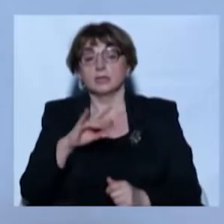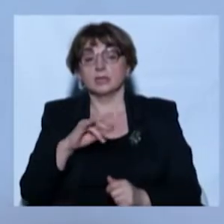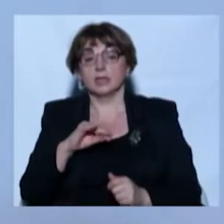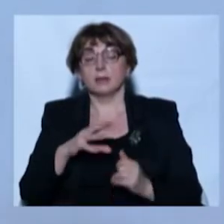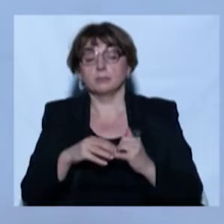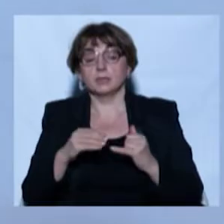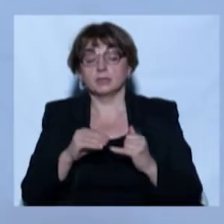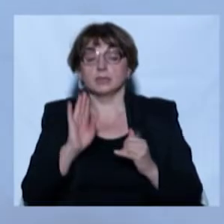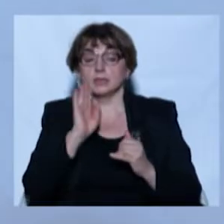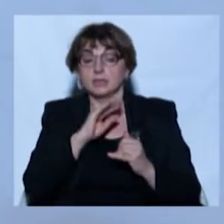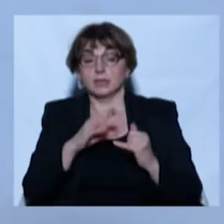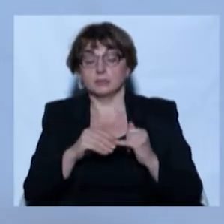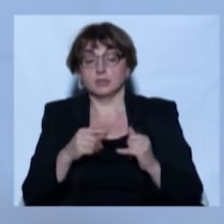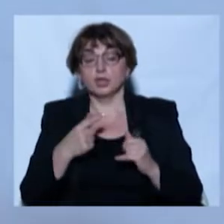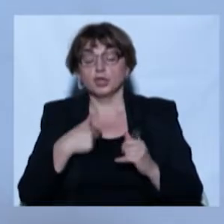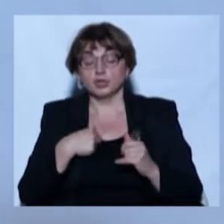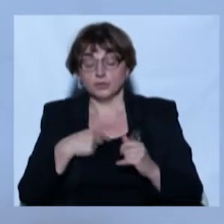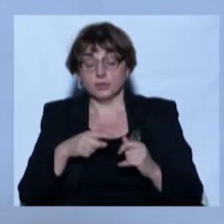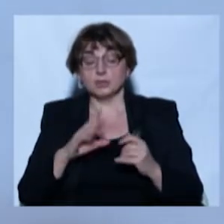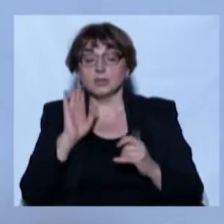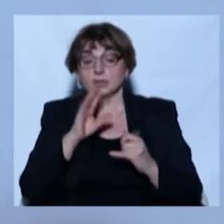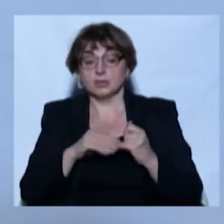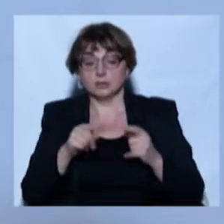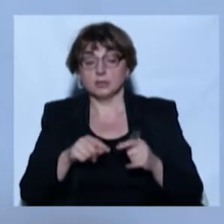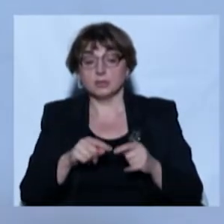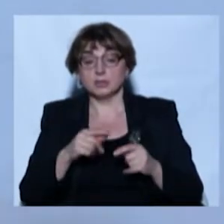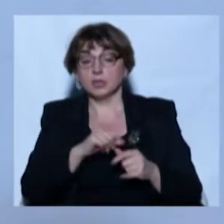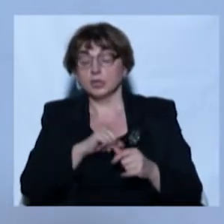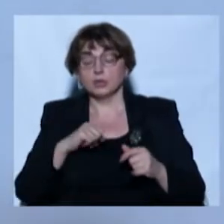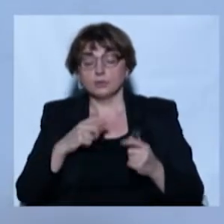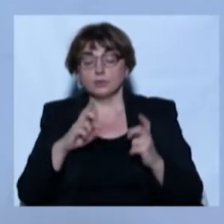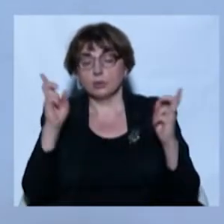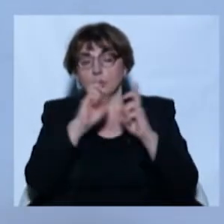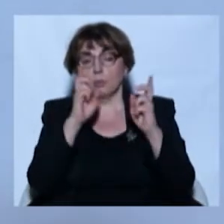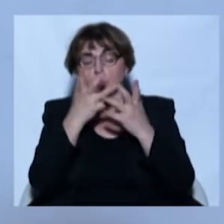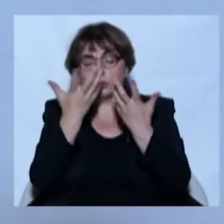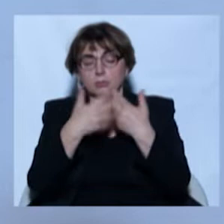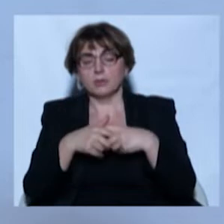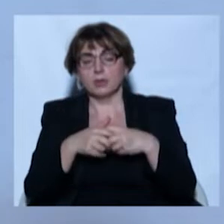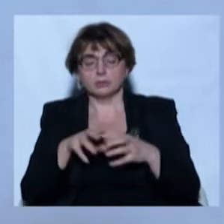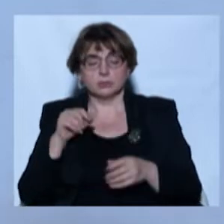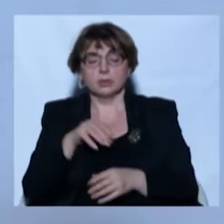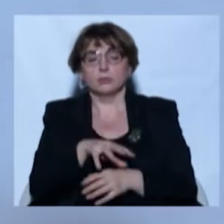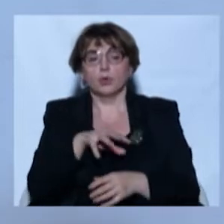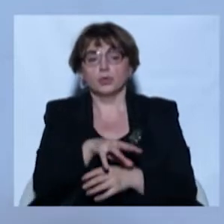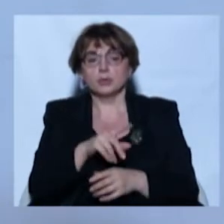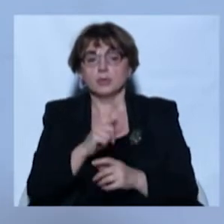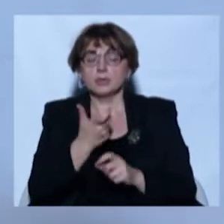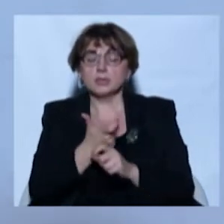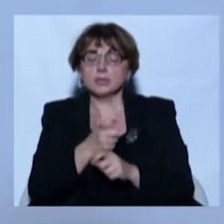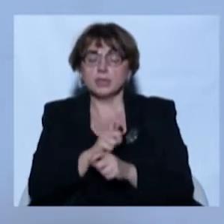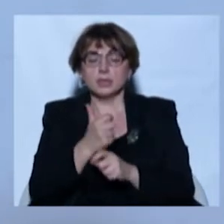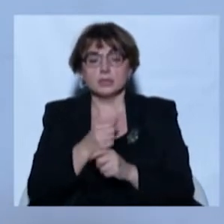და ჩვენს პლანეტაზე წყალი ბუნებრივად მოედინება. ის დედამიწაზე არსებული ერთ-ერთი ძვირფასი